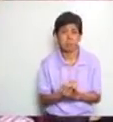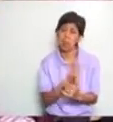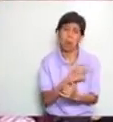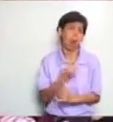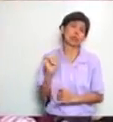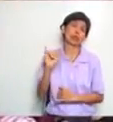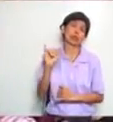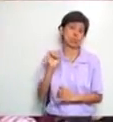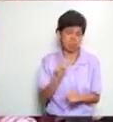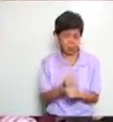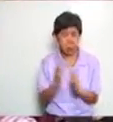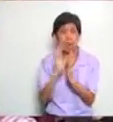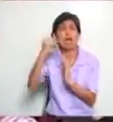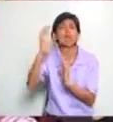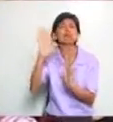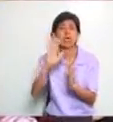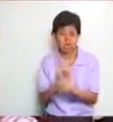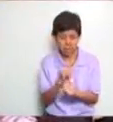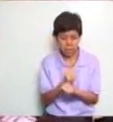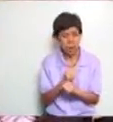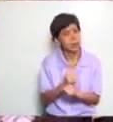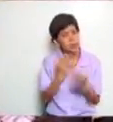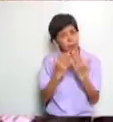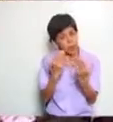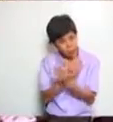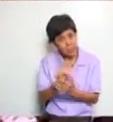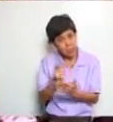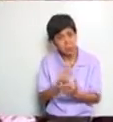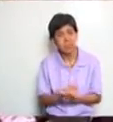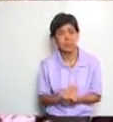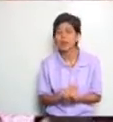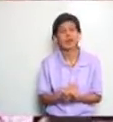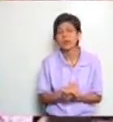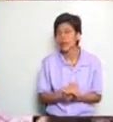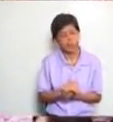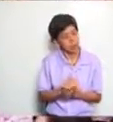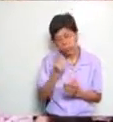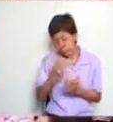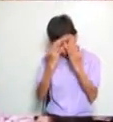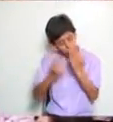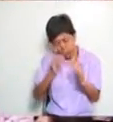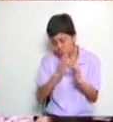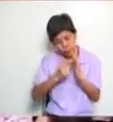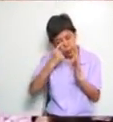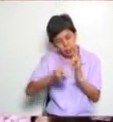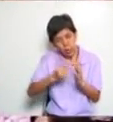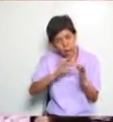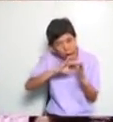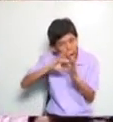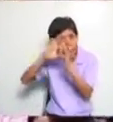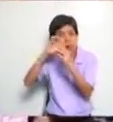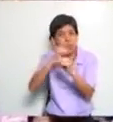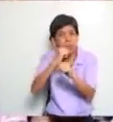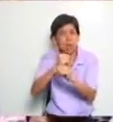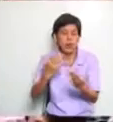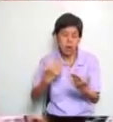เรื่องของหมอและพัจเจ้า ตลงฟงวนนี้ต้องเปลี่ยนศาสนาไครับไม่ต้องเปลี่ยนเลย เพระถ้าเราเข้าถึงแก่น